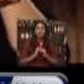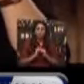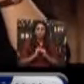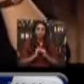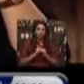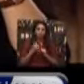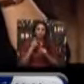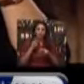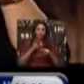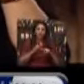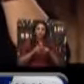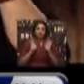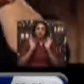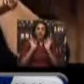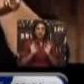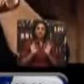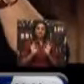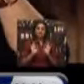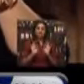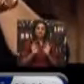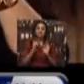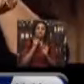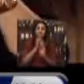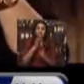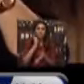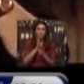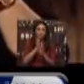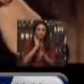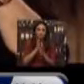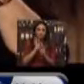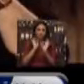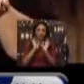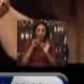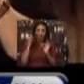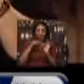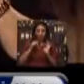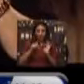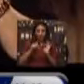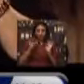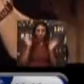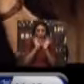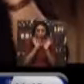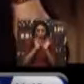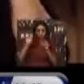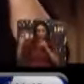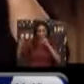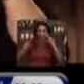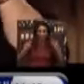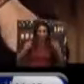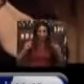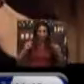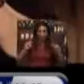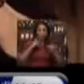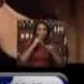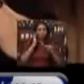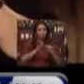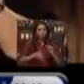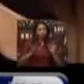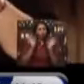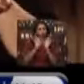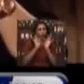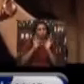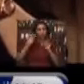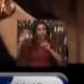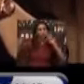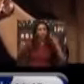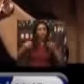لقرن. هل الحب ده والتفاني ده دي هتكون